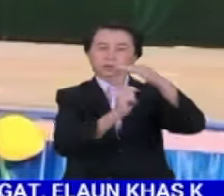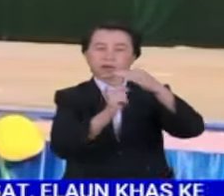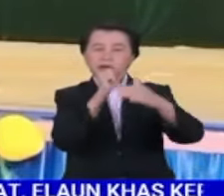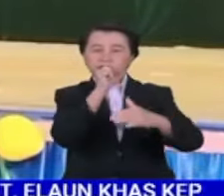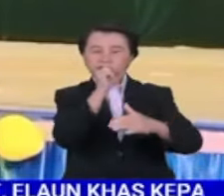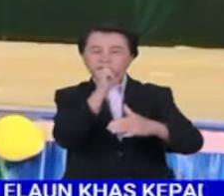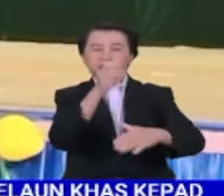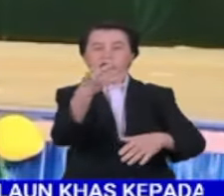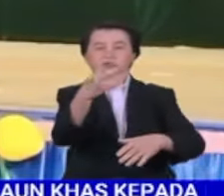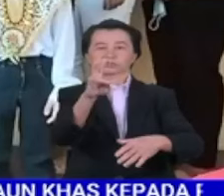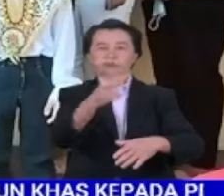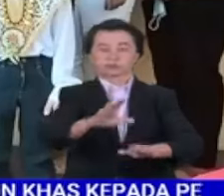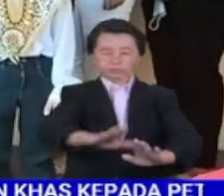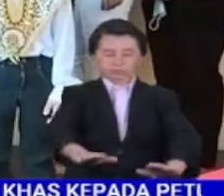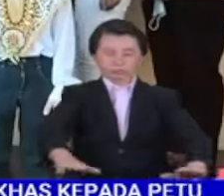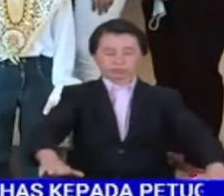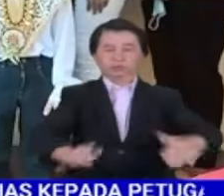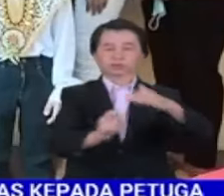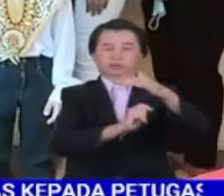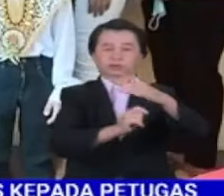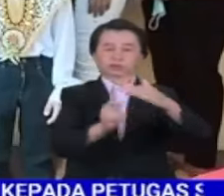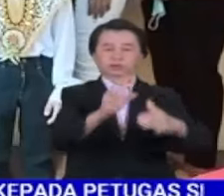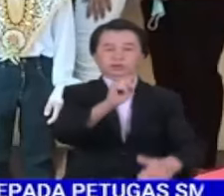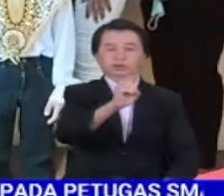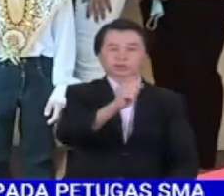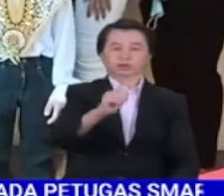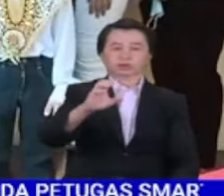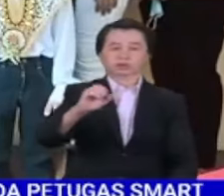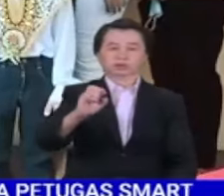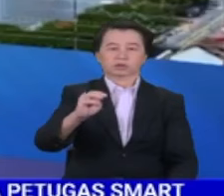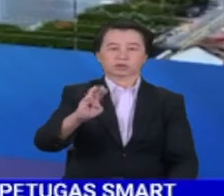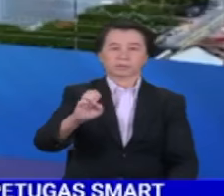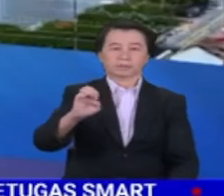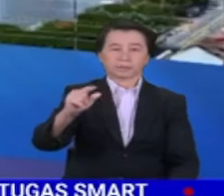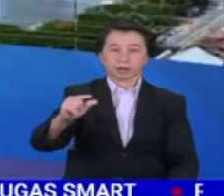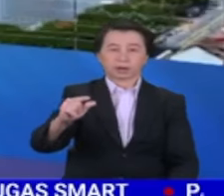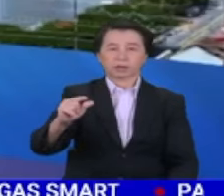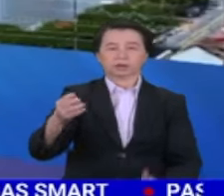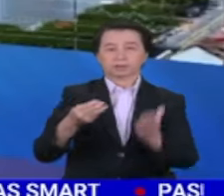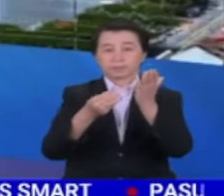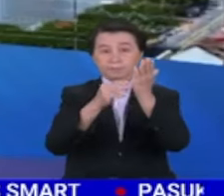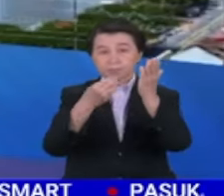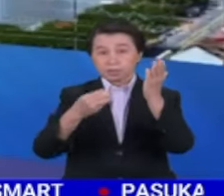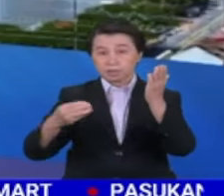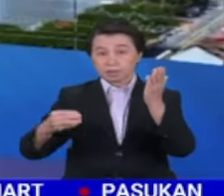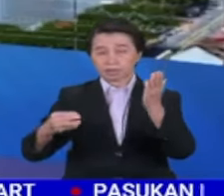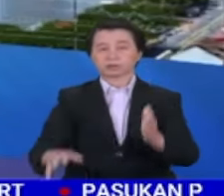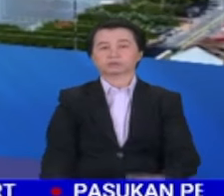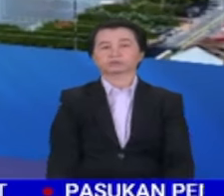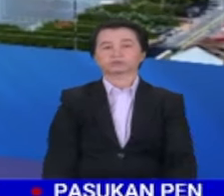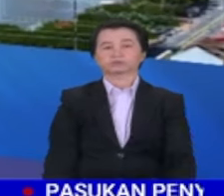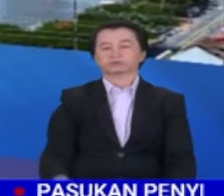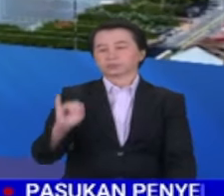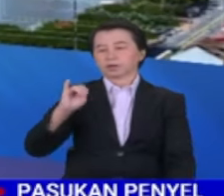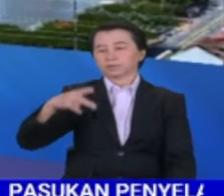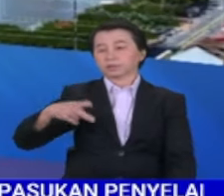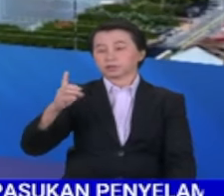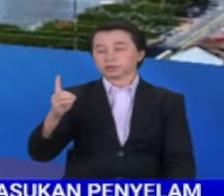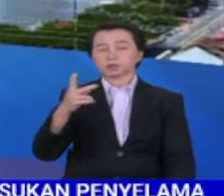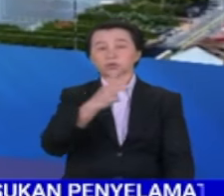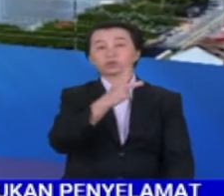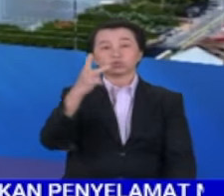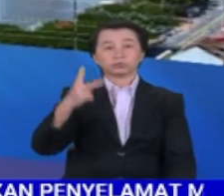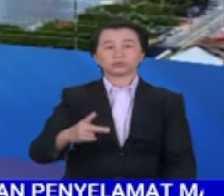kepada 17 kanak-kanak di Talika Senko lomba mirip Ibu pejabat daerah ipd kucing telah